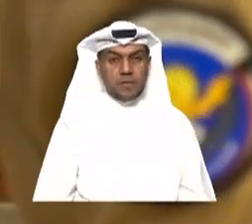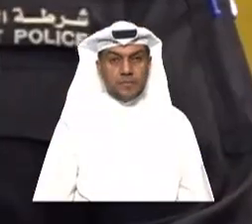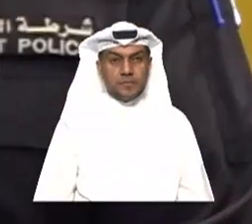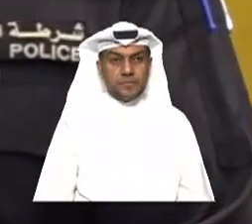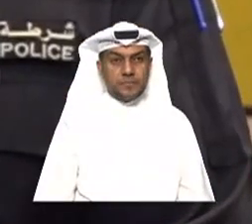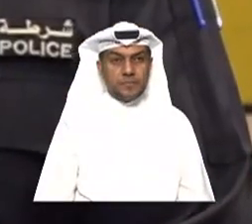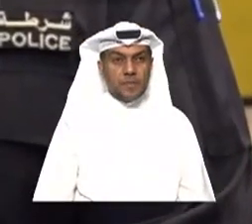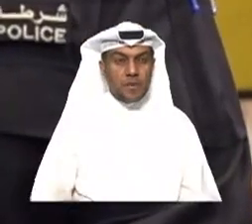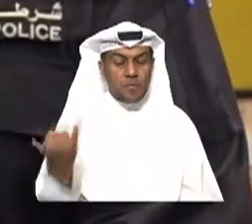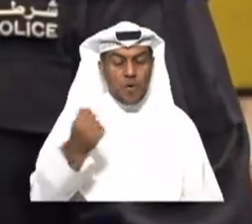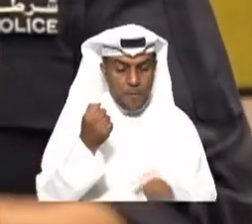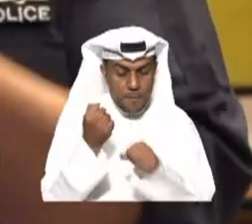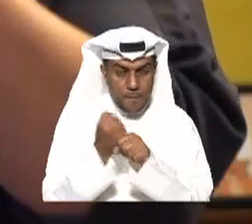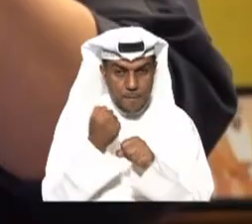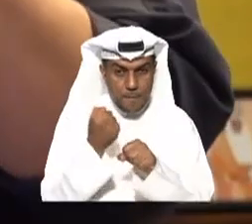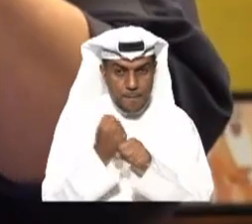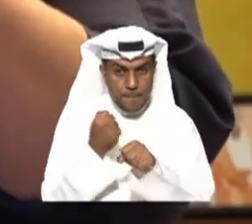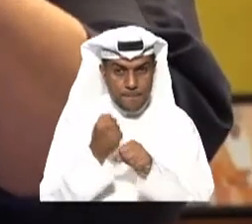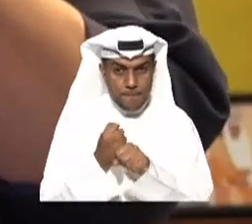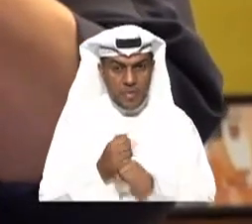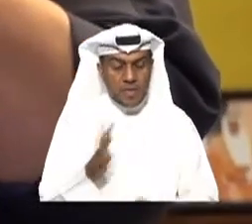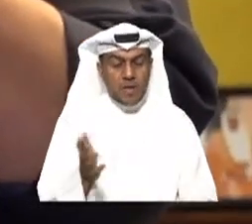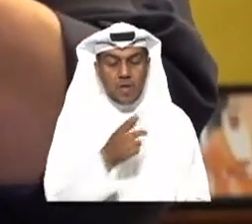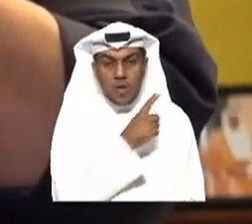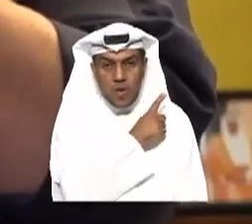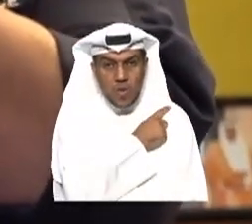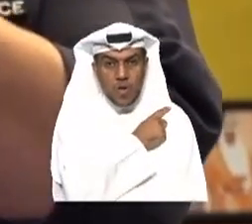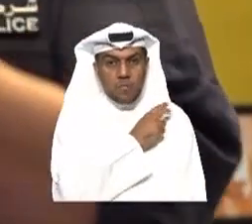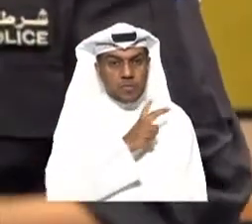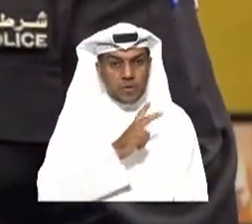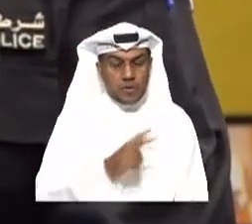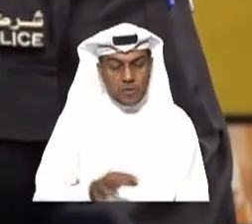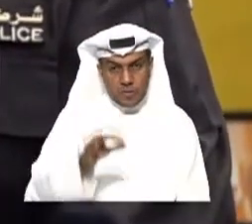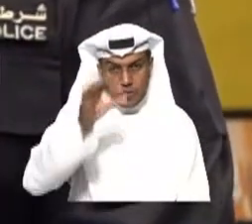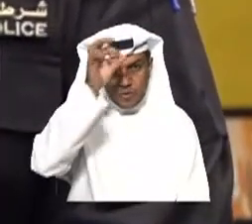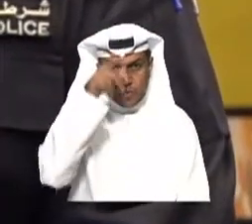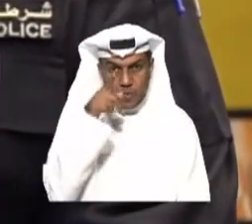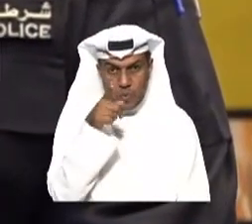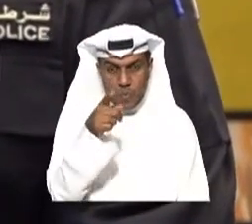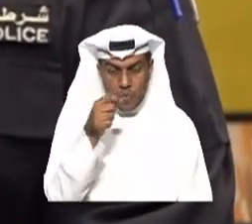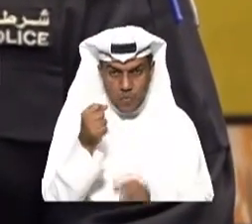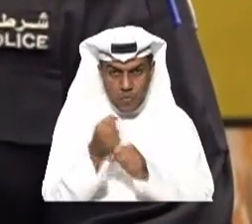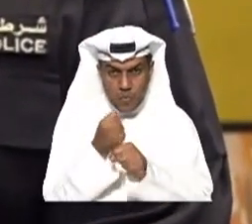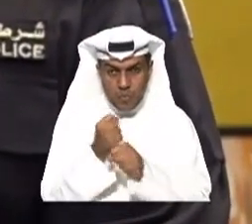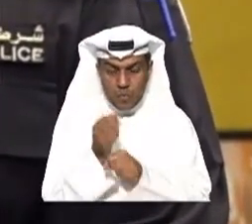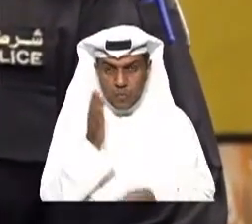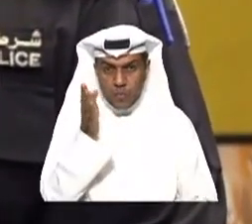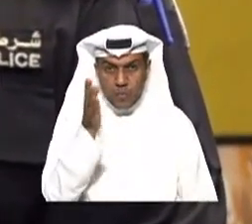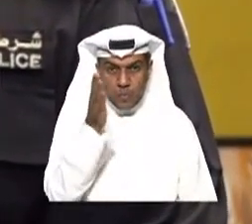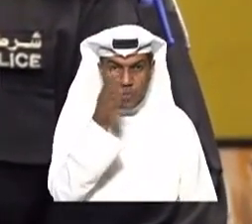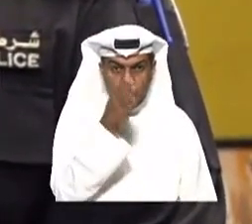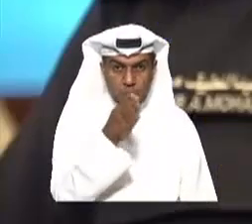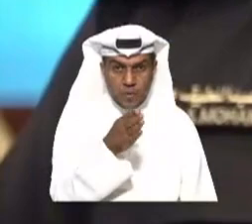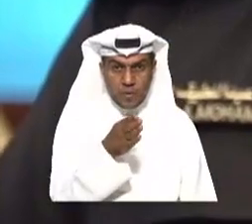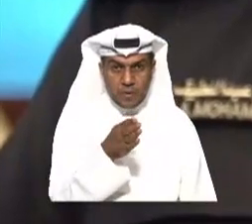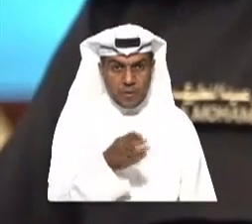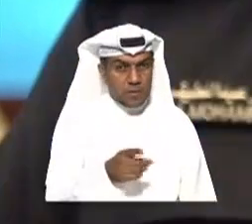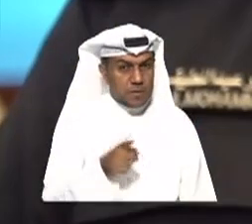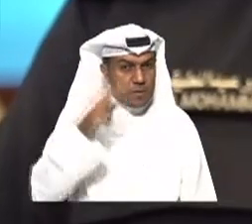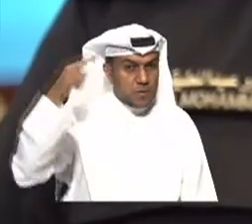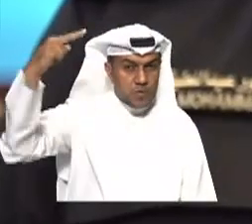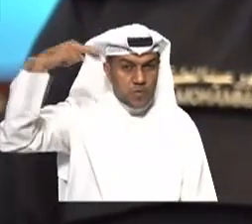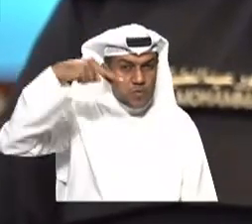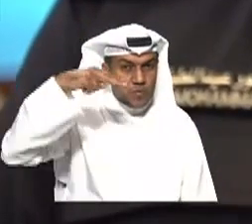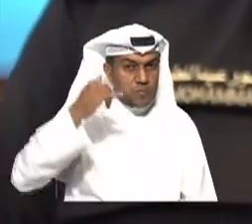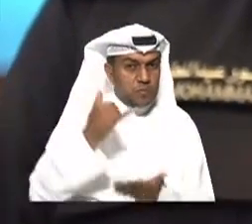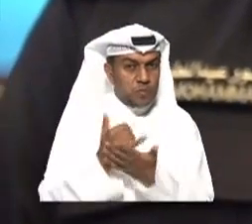عند الشخص المعني الضابط أو الفرد اللي راح يكون في الميدان ما حد راح يشوفك إلا الله سبحانه